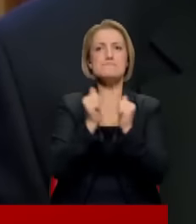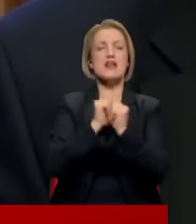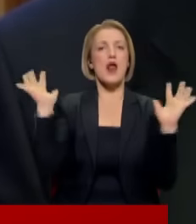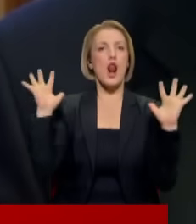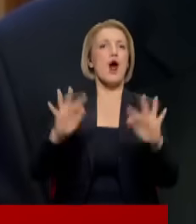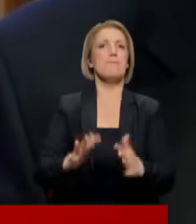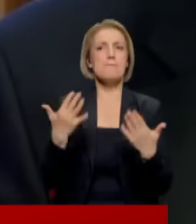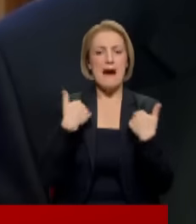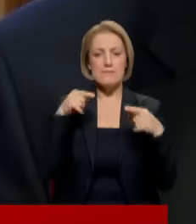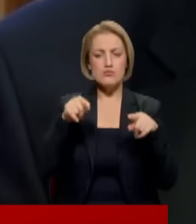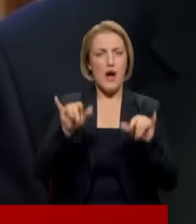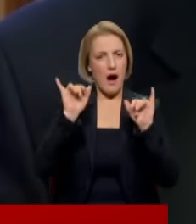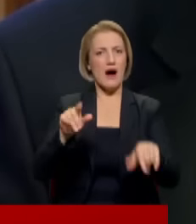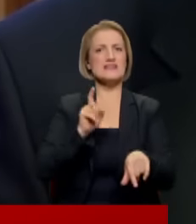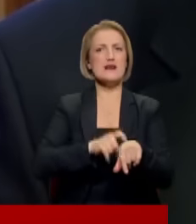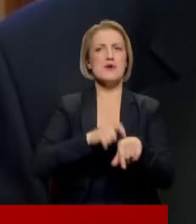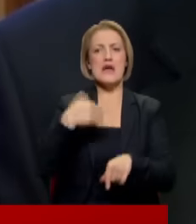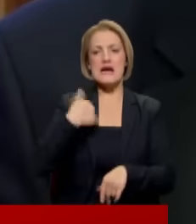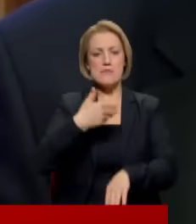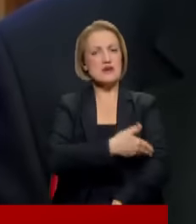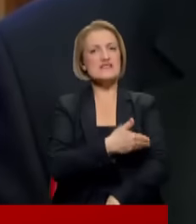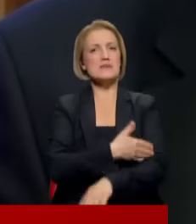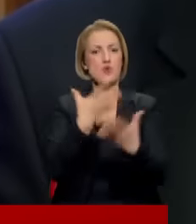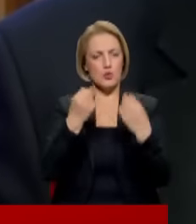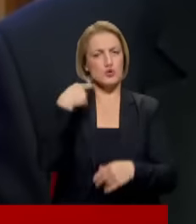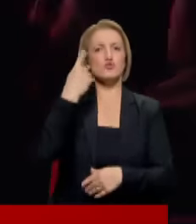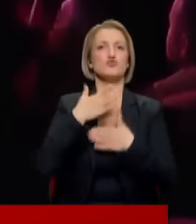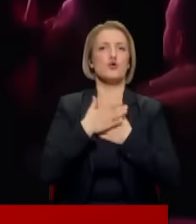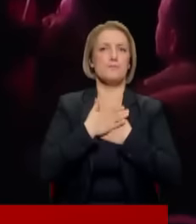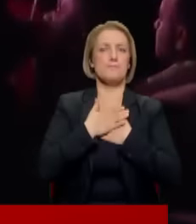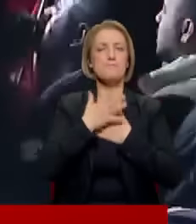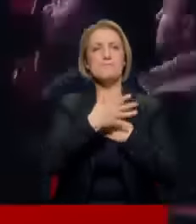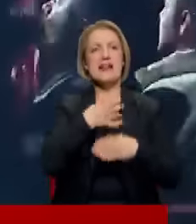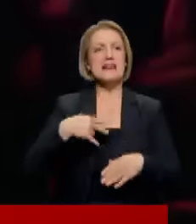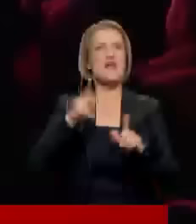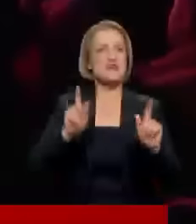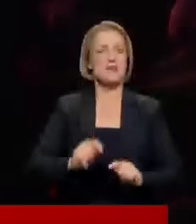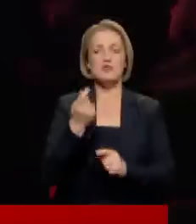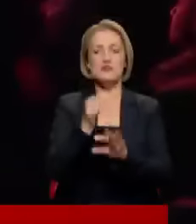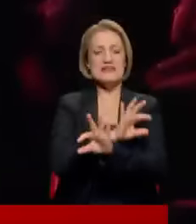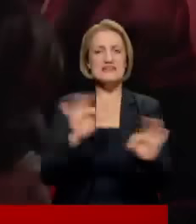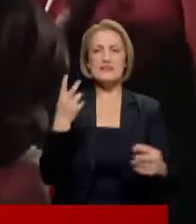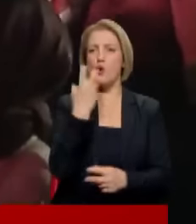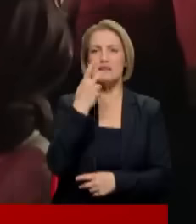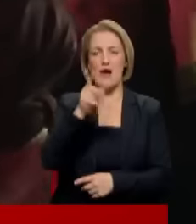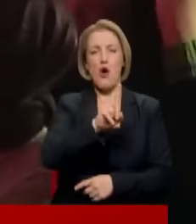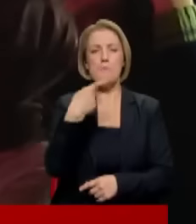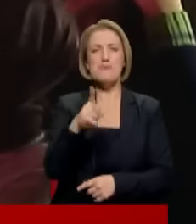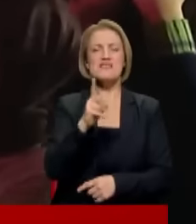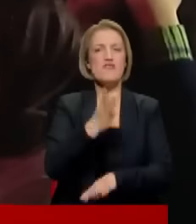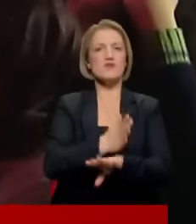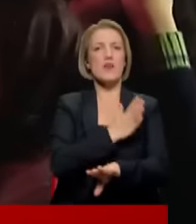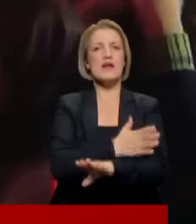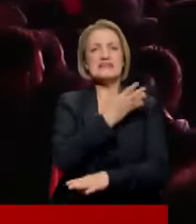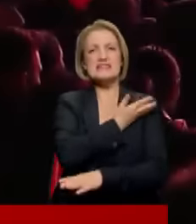oraya geliyorlar Ben bunun aynı zamanda bir Kamu hizmeti olduğunu düşünüyorum belediyelerin düzenlediği ücretsiz konserlerde on binlerce